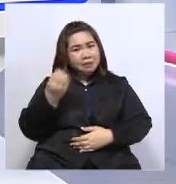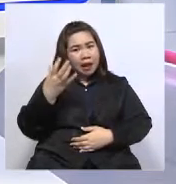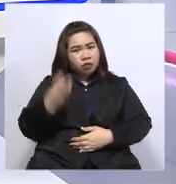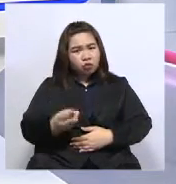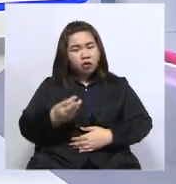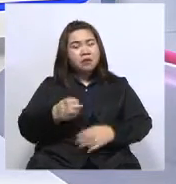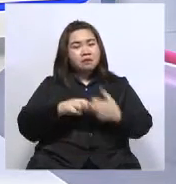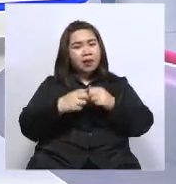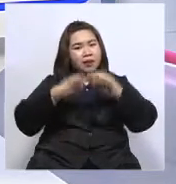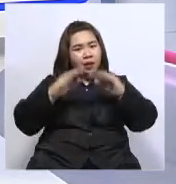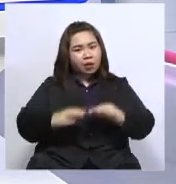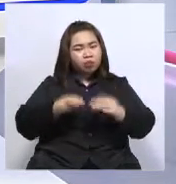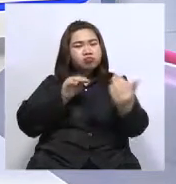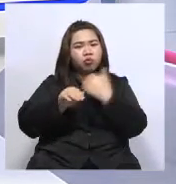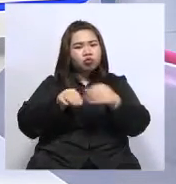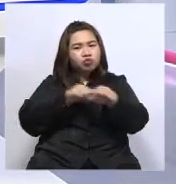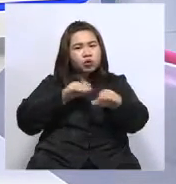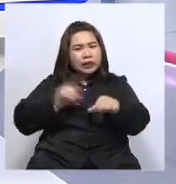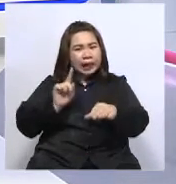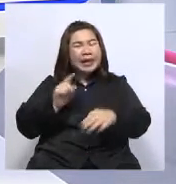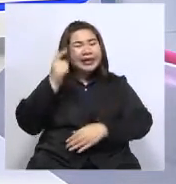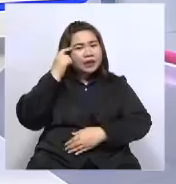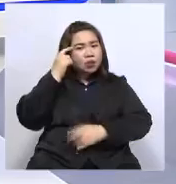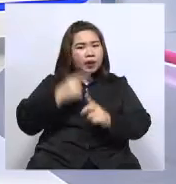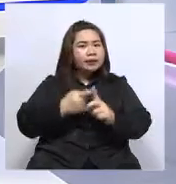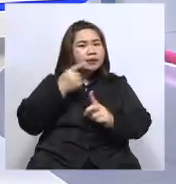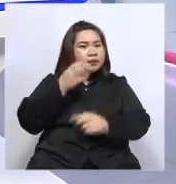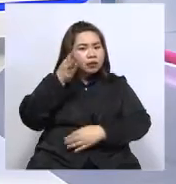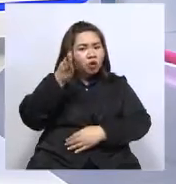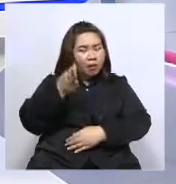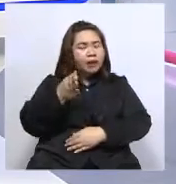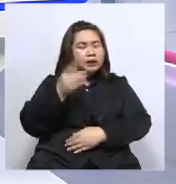จะช่วยลดปัญหาการจราจรมากน้อยขนาดไหนนะครับซึ่งว่า1เดือนเนี่ยหลังจากนี้ไปเนี่ยน่าจะเห็นผลแล้ว ช่วยได้มากค่ะ